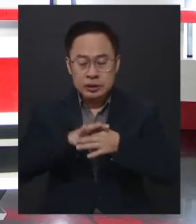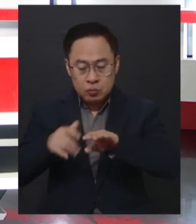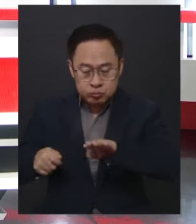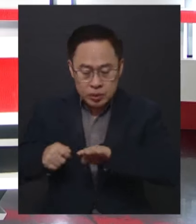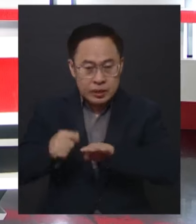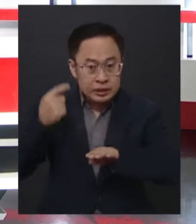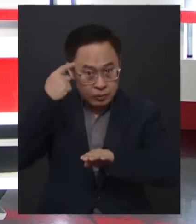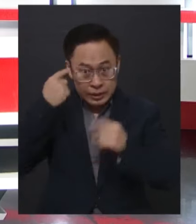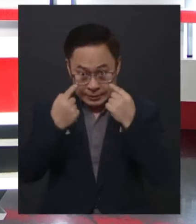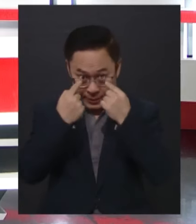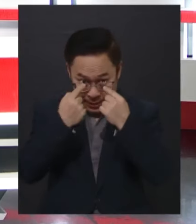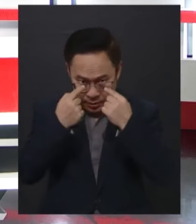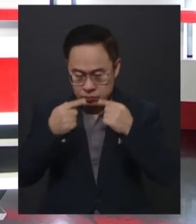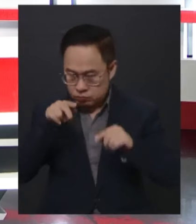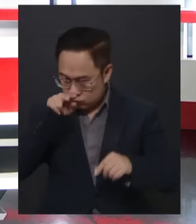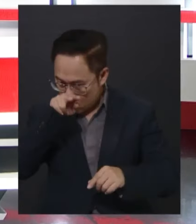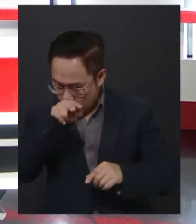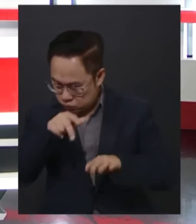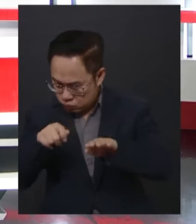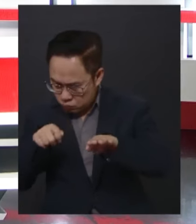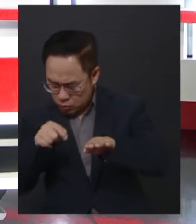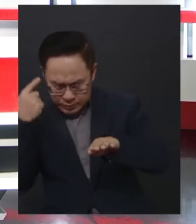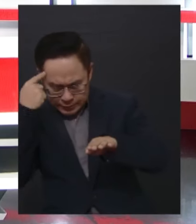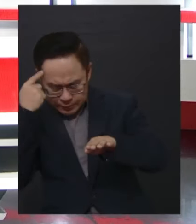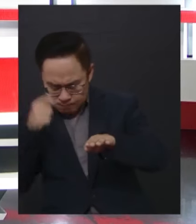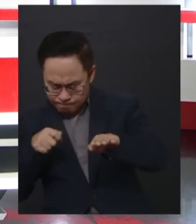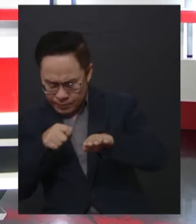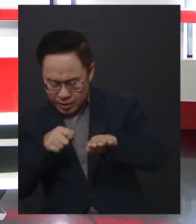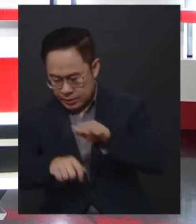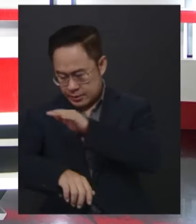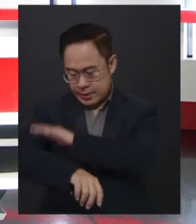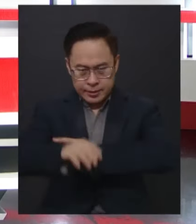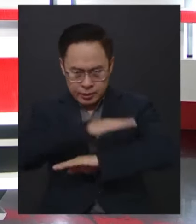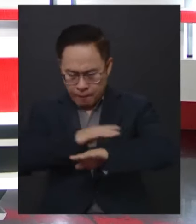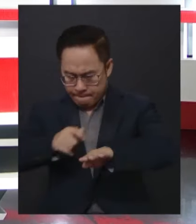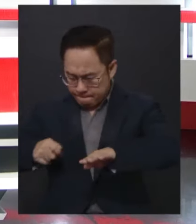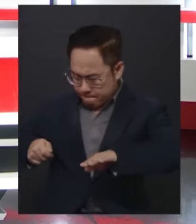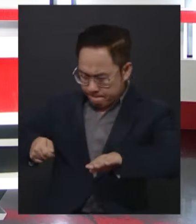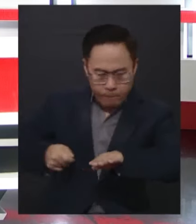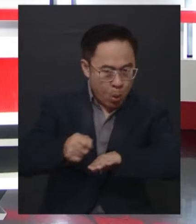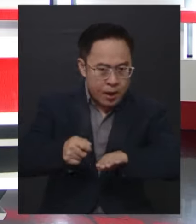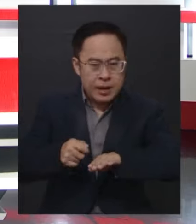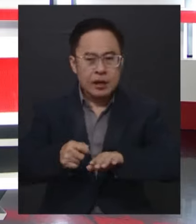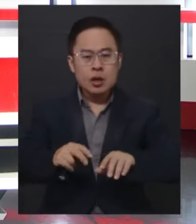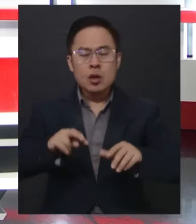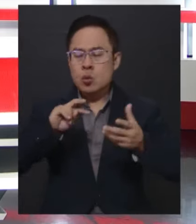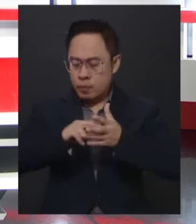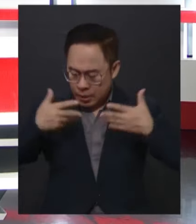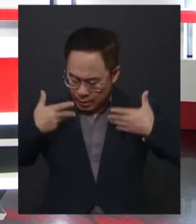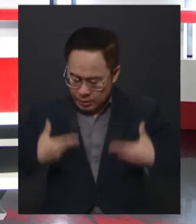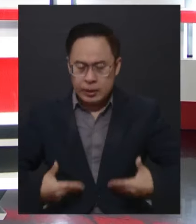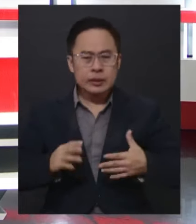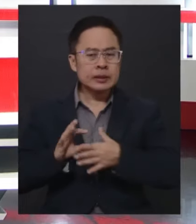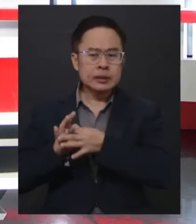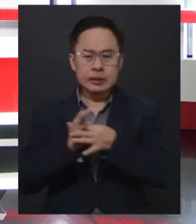สายตาความคิดกล้ามเนื้อแขนในการที่จะโอโหเล็งยิงนะคะก็ถือว่าเป็นอีกหนึ่งชนิดกีฬาที่มี